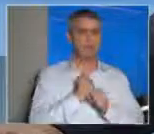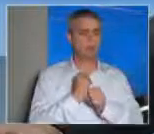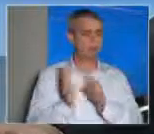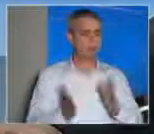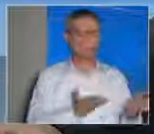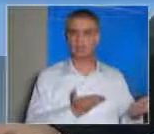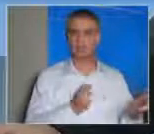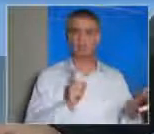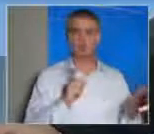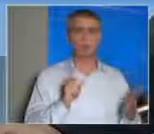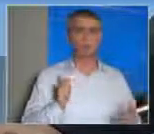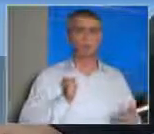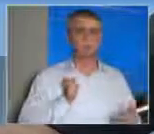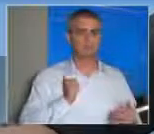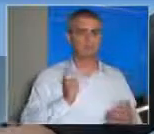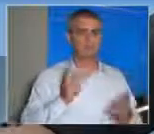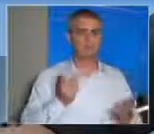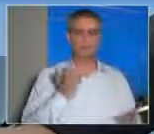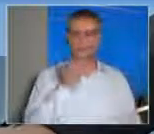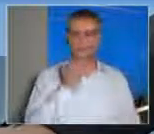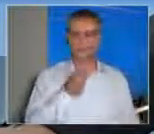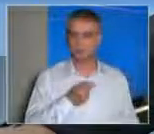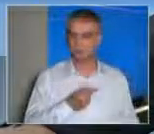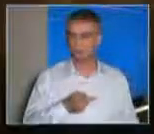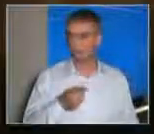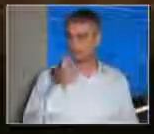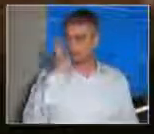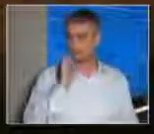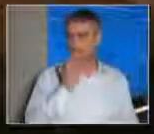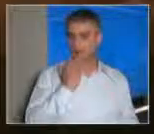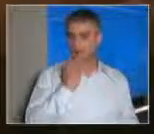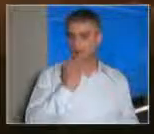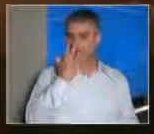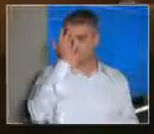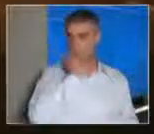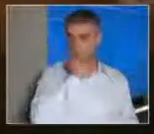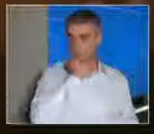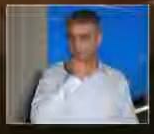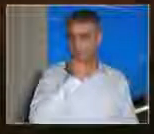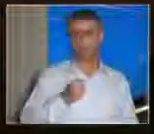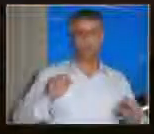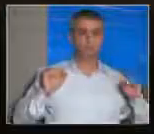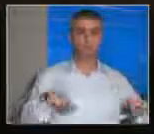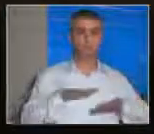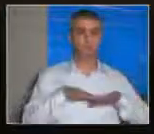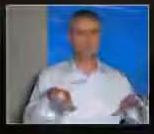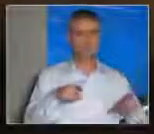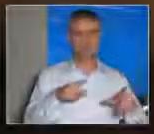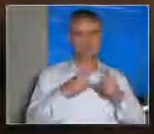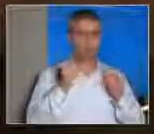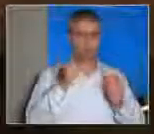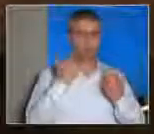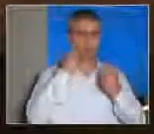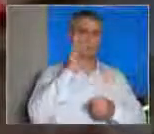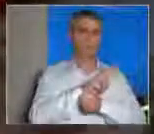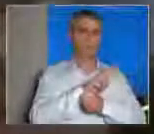סדר שאינו סדר צבאי במובן הישראלי? תראה, הציפייה של ישראל היא שחמאס בעצם כריבון בשטח ברצועת עזה יחוף